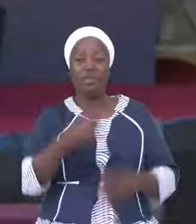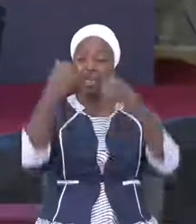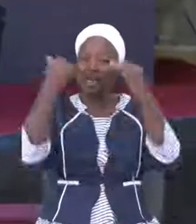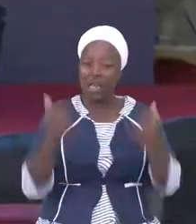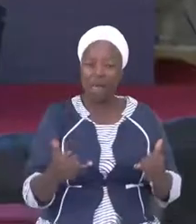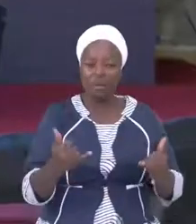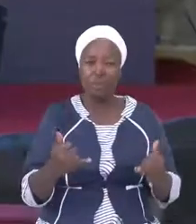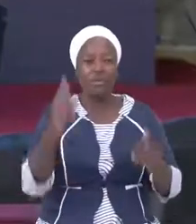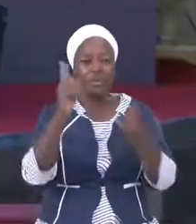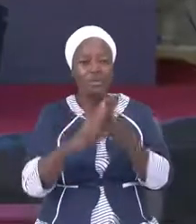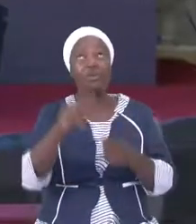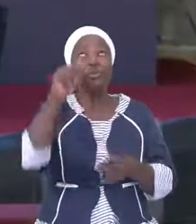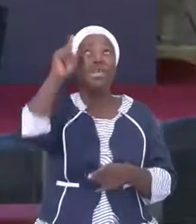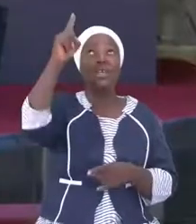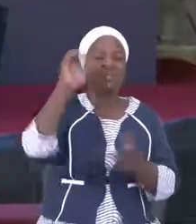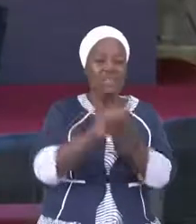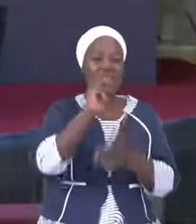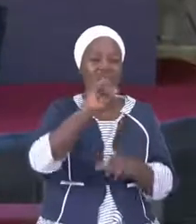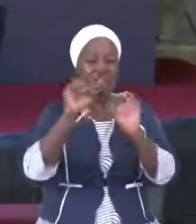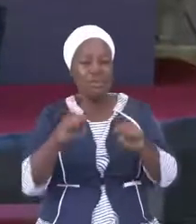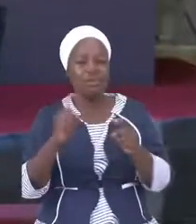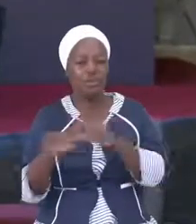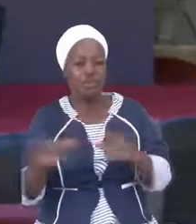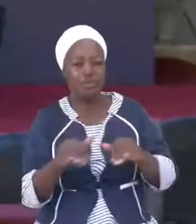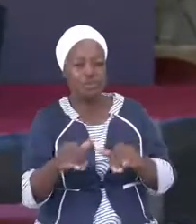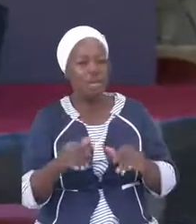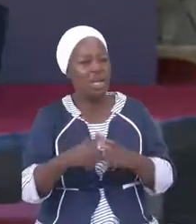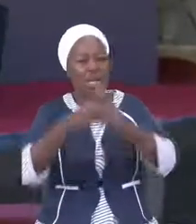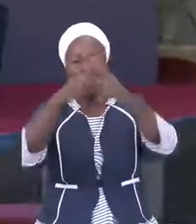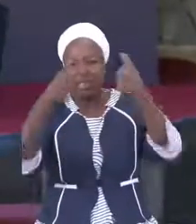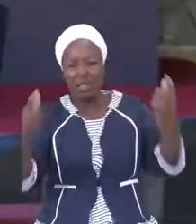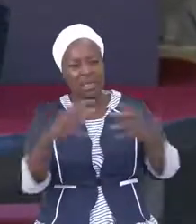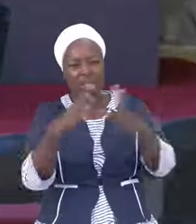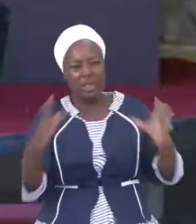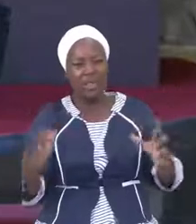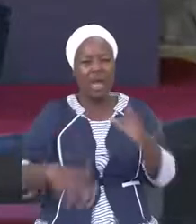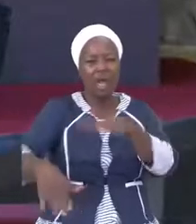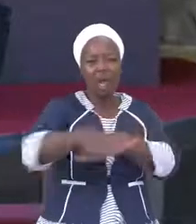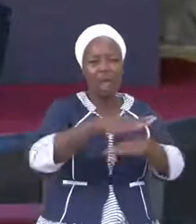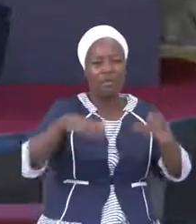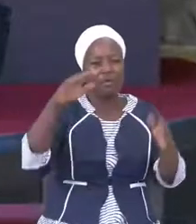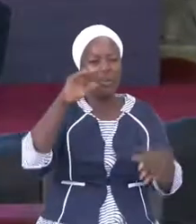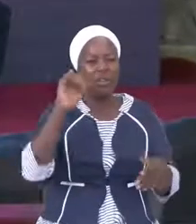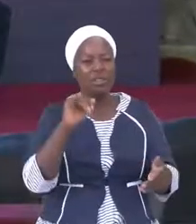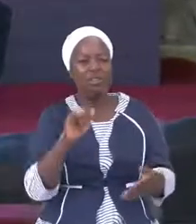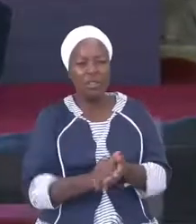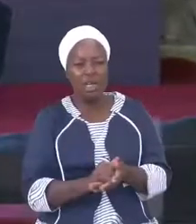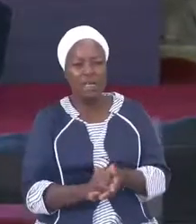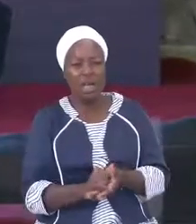personnaliser. Verset 20. Or, à celui qui peut faire par la puissance qui agit en